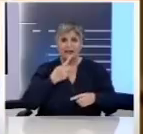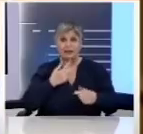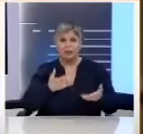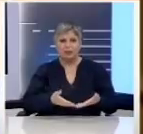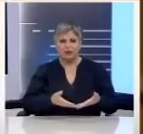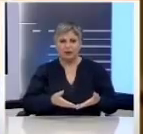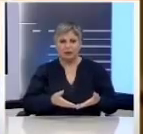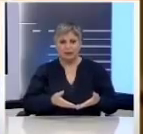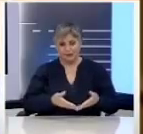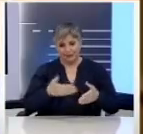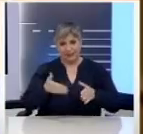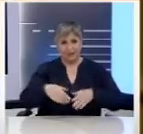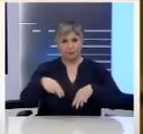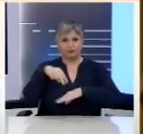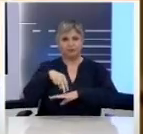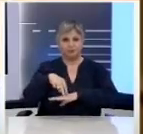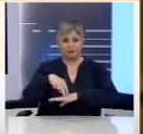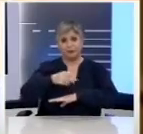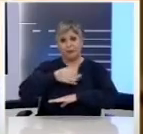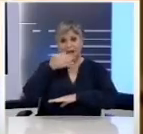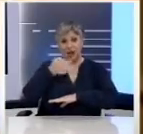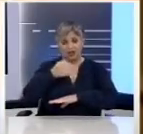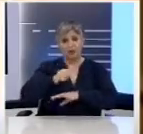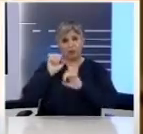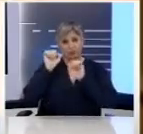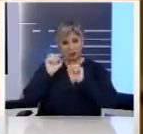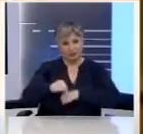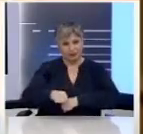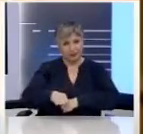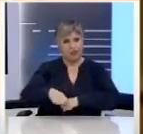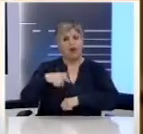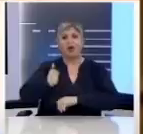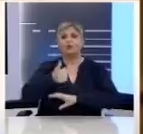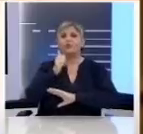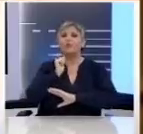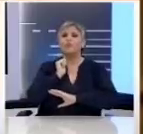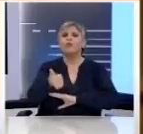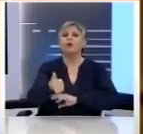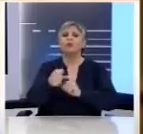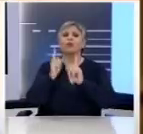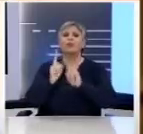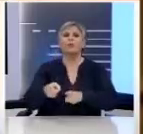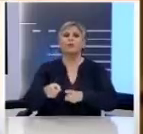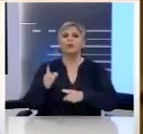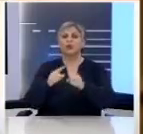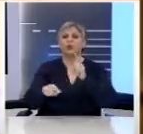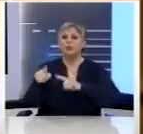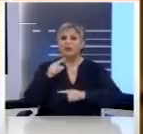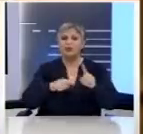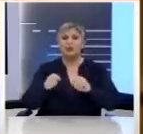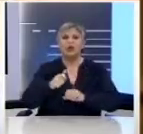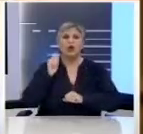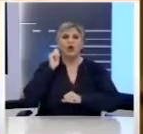στιγμή, είμαστε υπέρ του δικαιώματος στον αυτοπροσδιορισμό, το οποίο θα